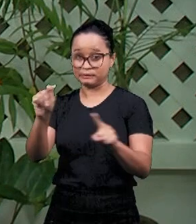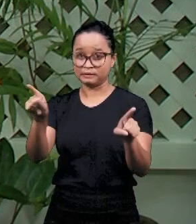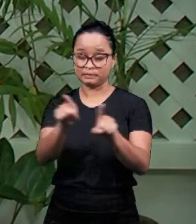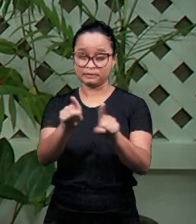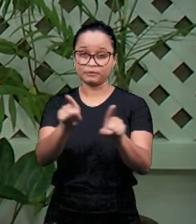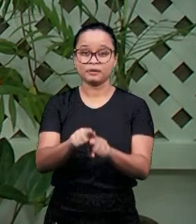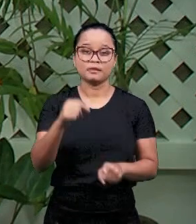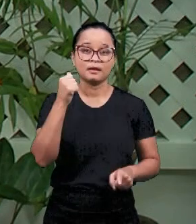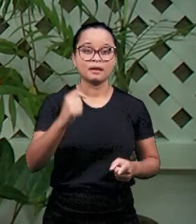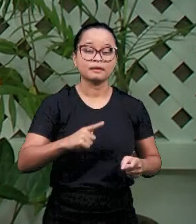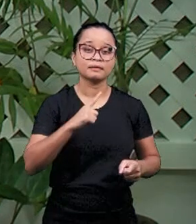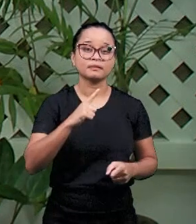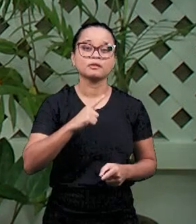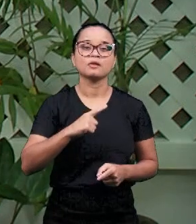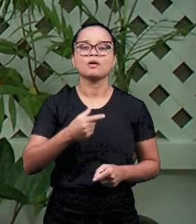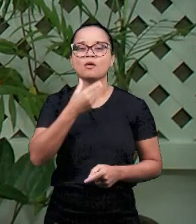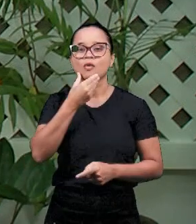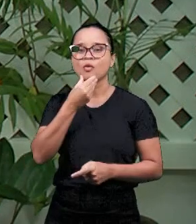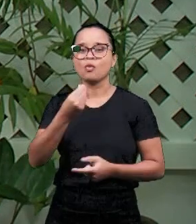Georges,